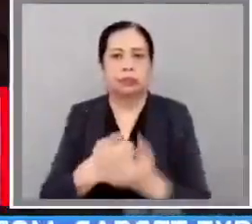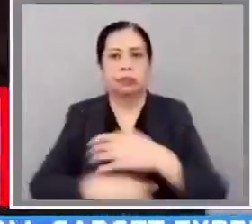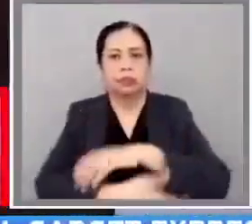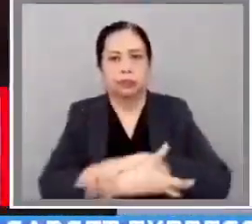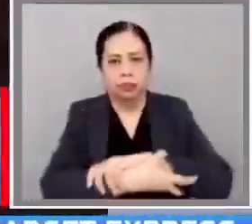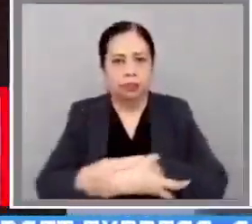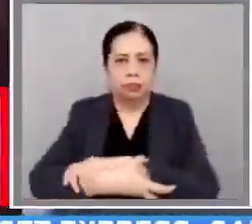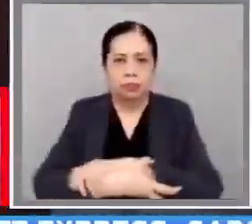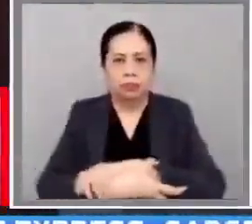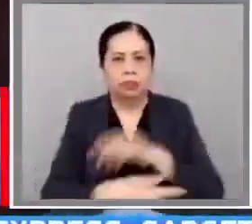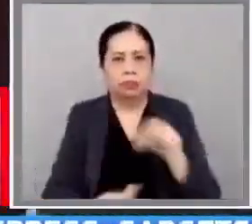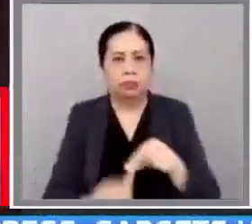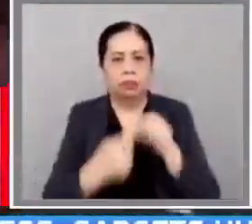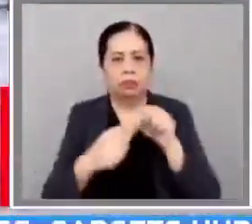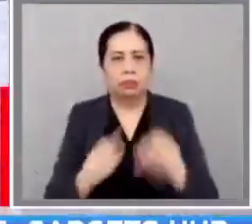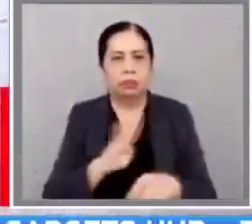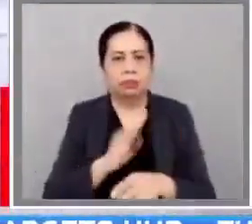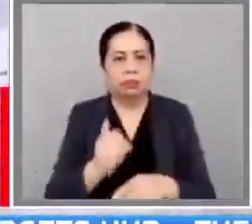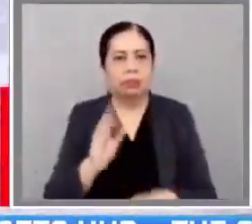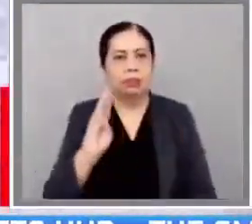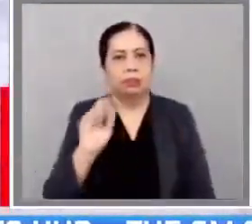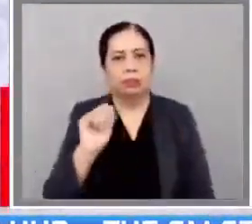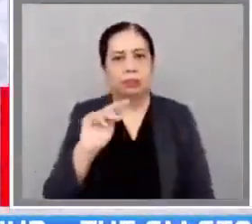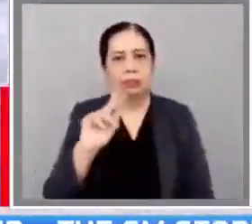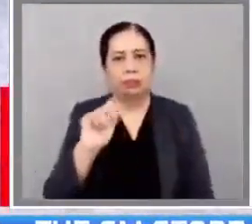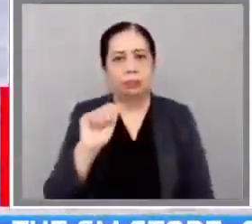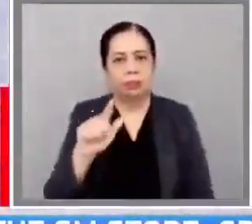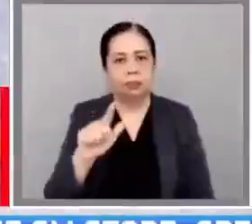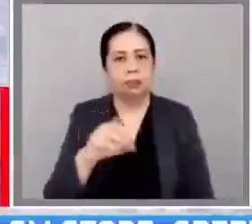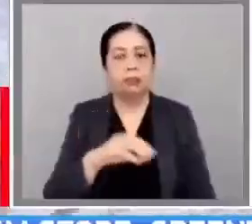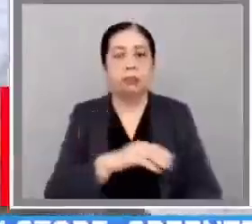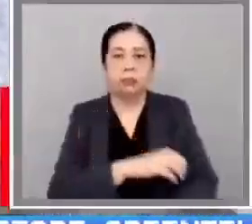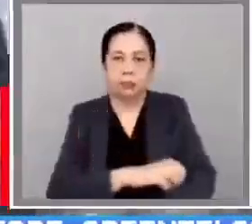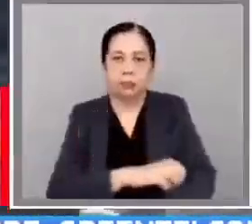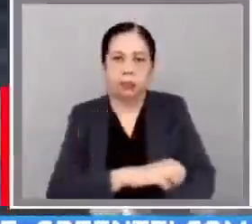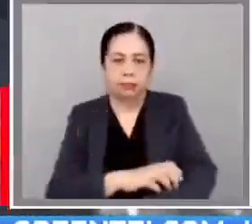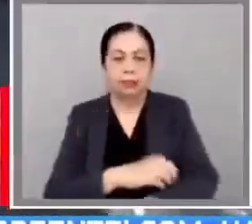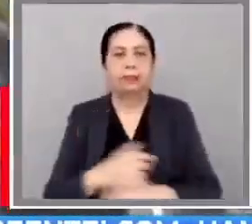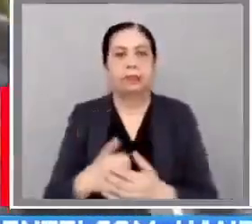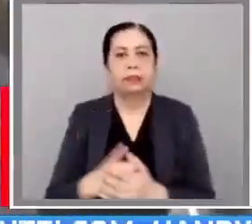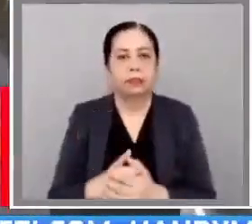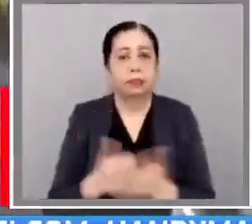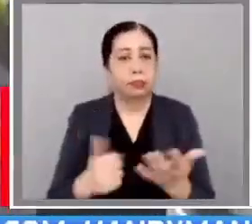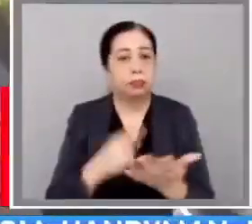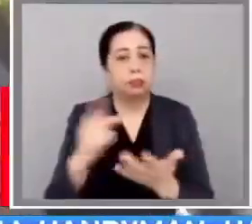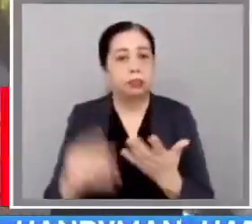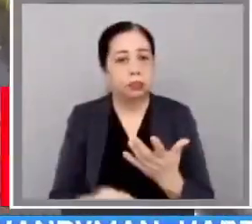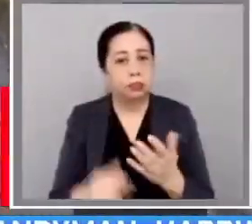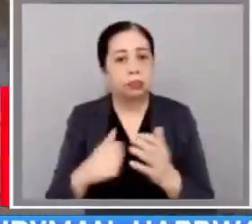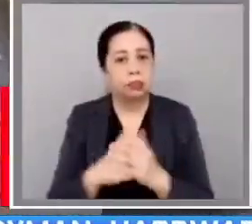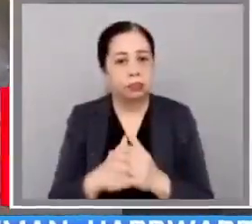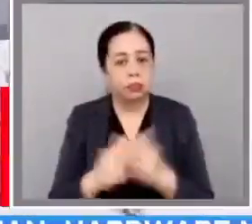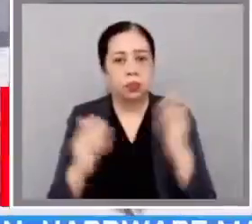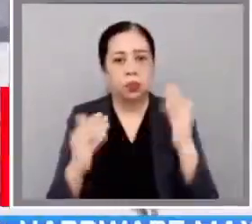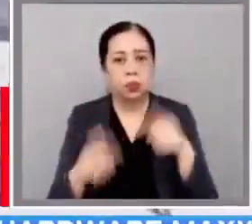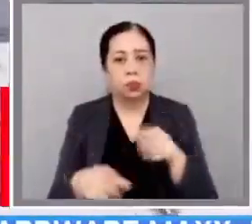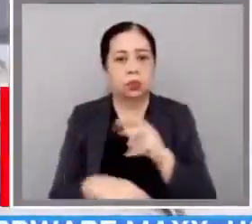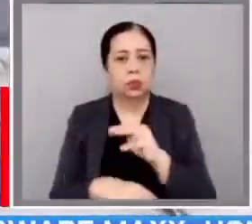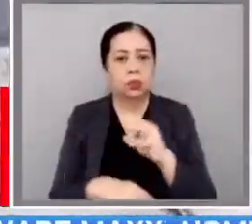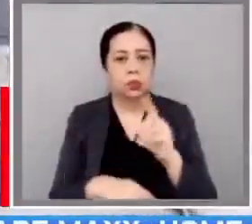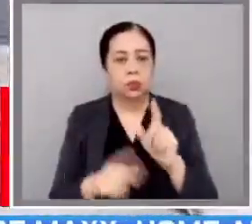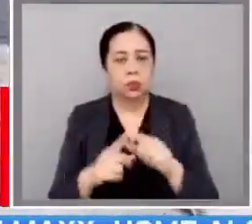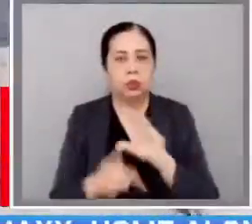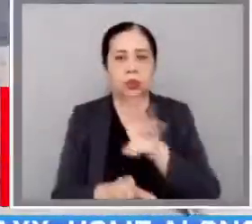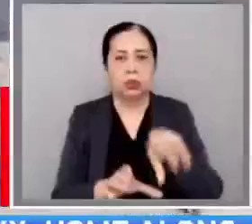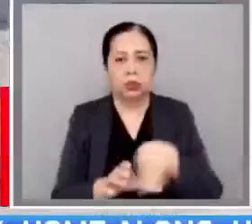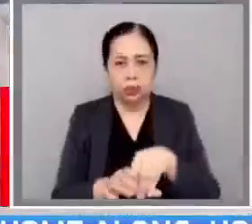dito sa may barangay Bangkal, lungsod ng Makati. Sa proyektong ito, Mav, ay target ng MMDA na isama ang